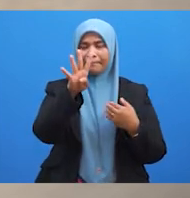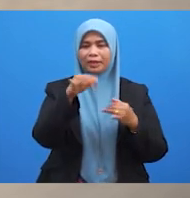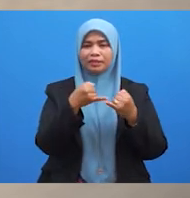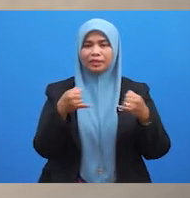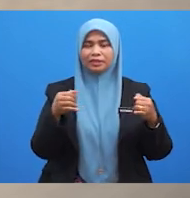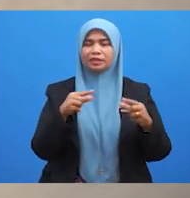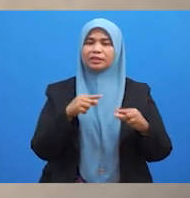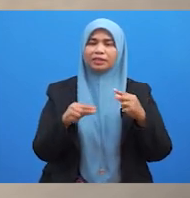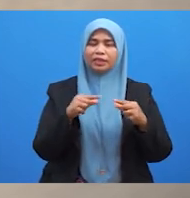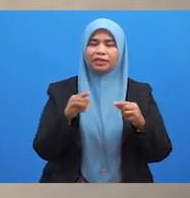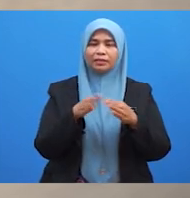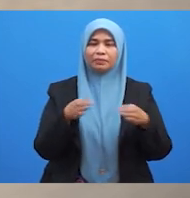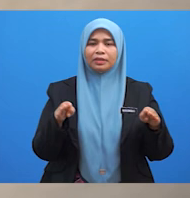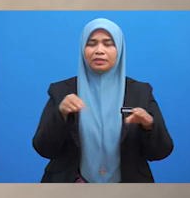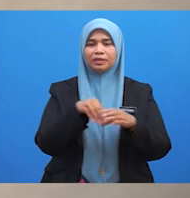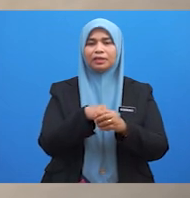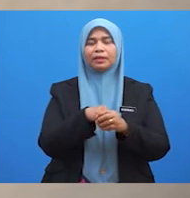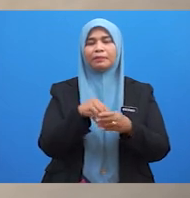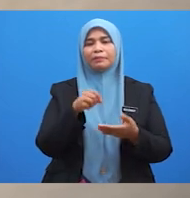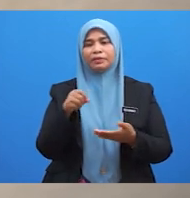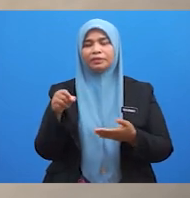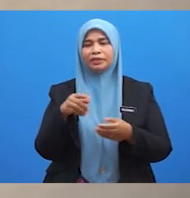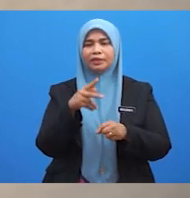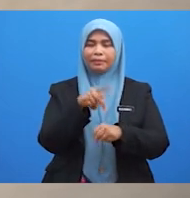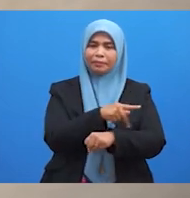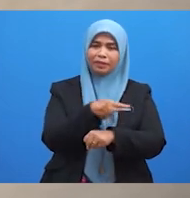bahasa di dalam penulisan pantun.